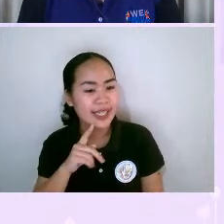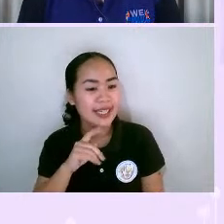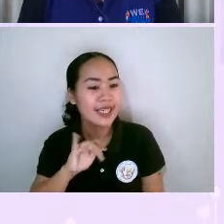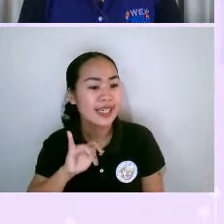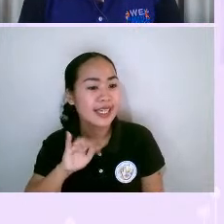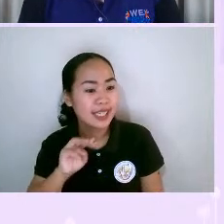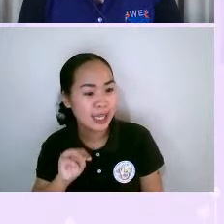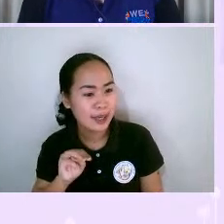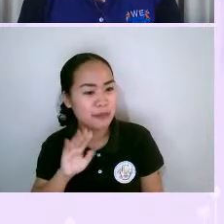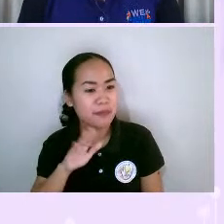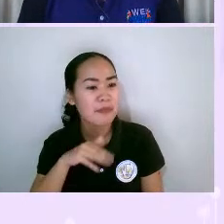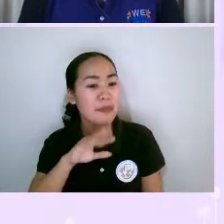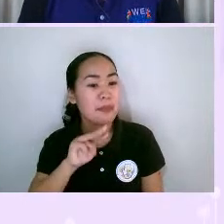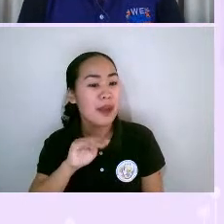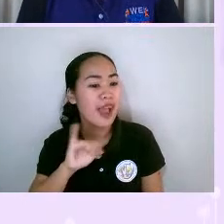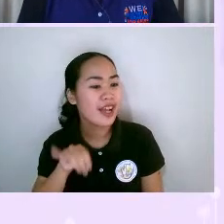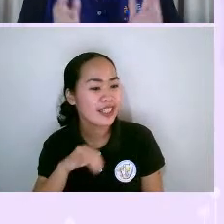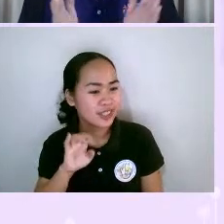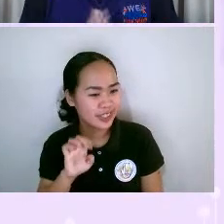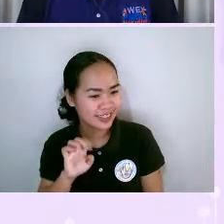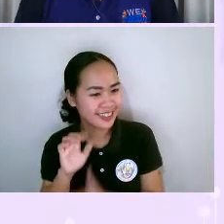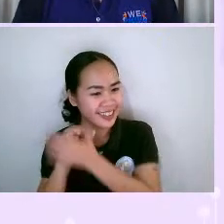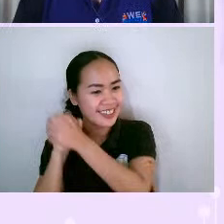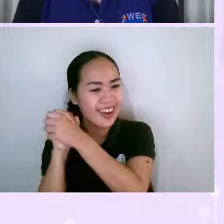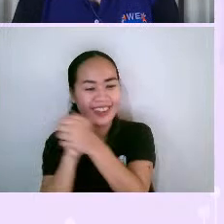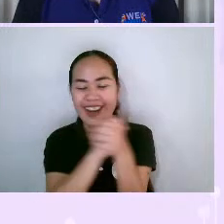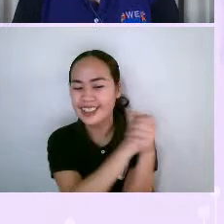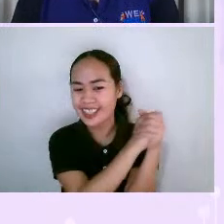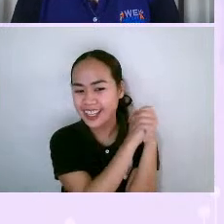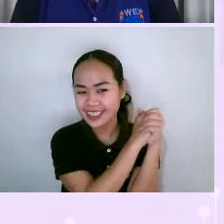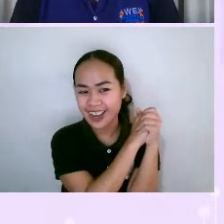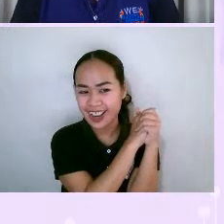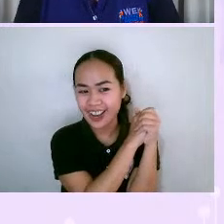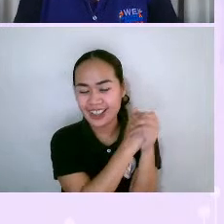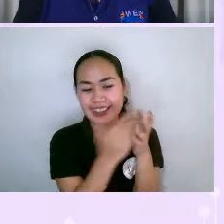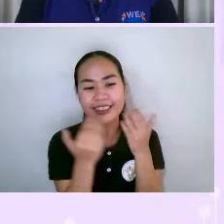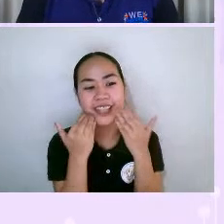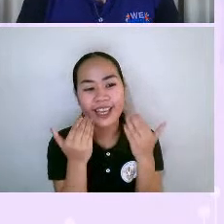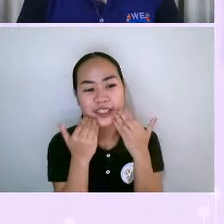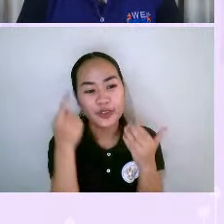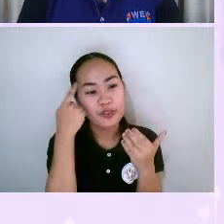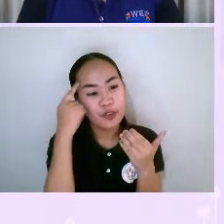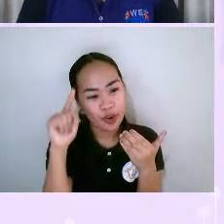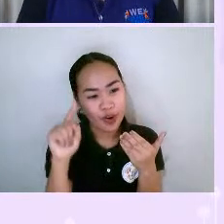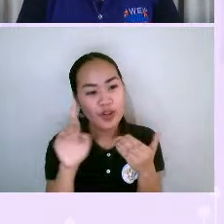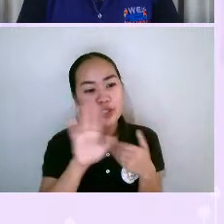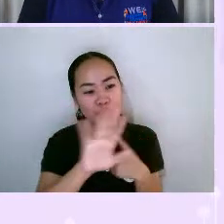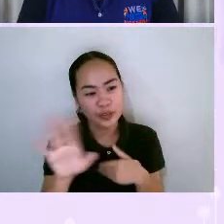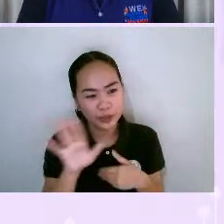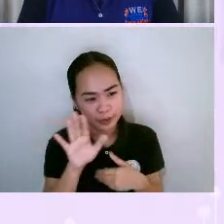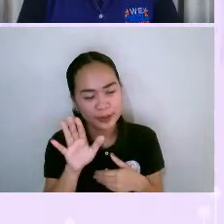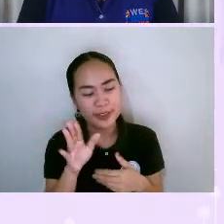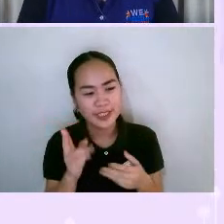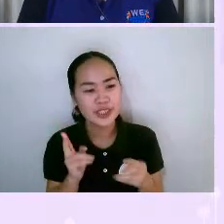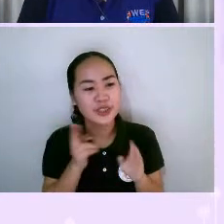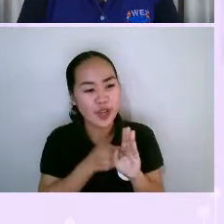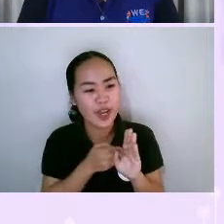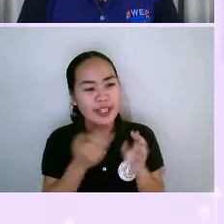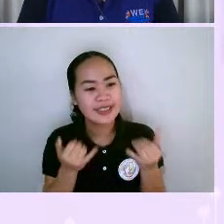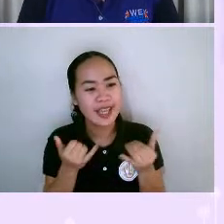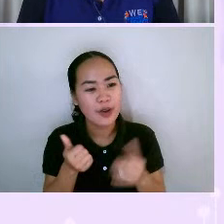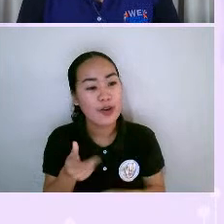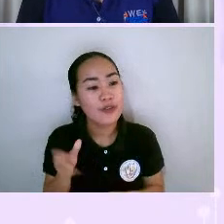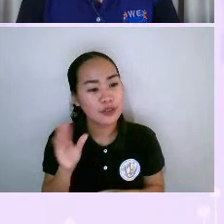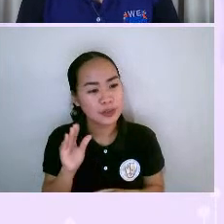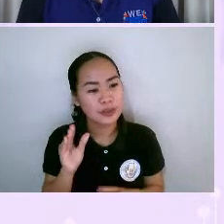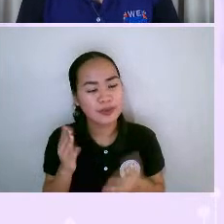Maji Orozco po. Congratulations po ulit and thank you very much sa pag-join sa atin ngayong hapon na to. Mag-message lamang